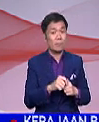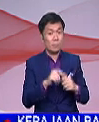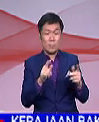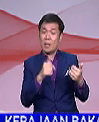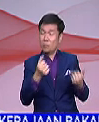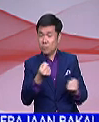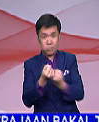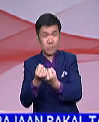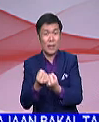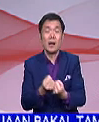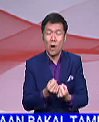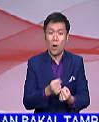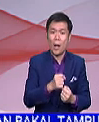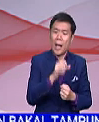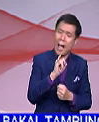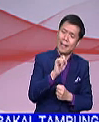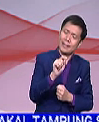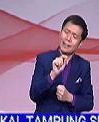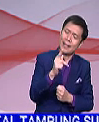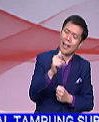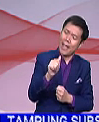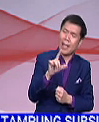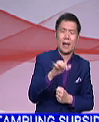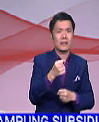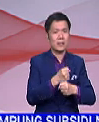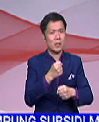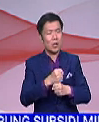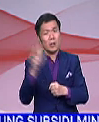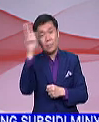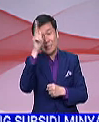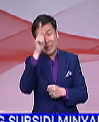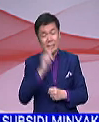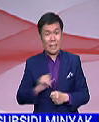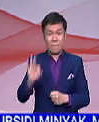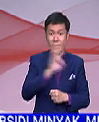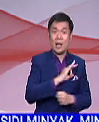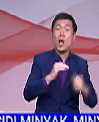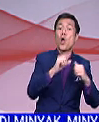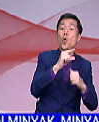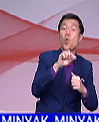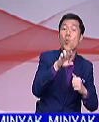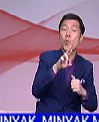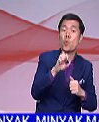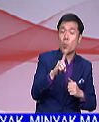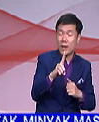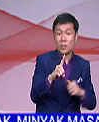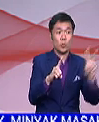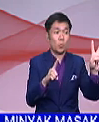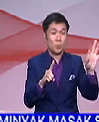imbuhan tetap khidmat awam ITKA membabitkan penjawat awam grade 29 hingga grade